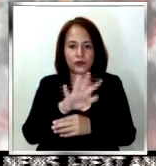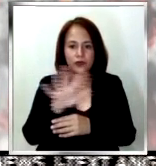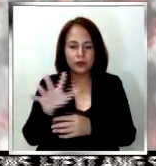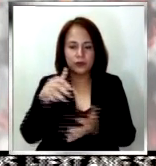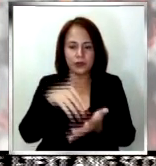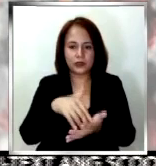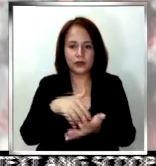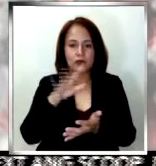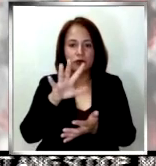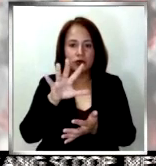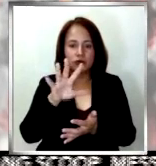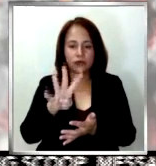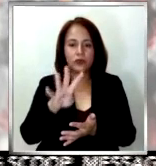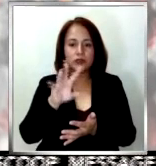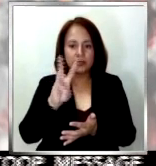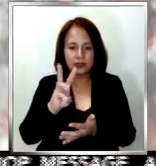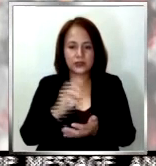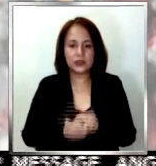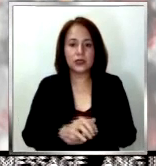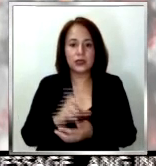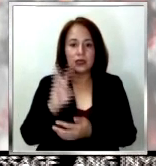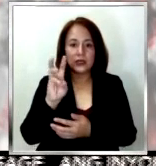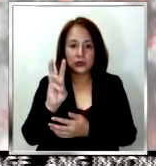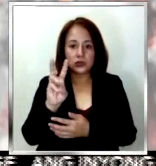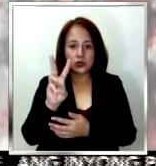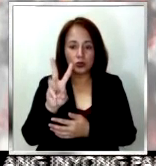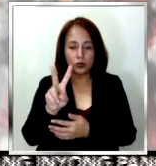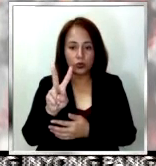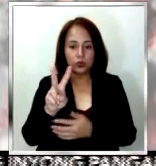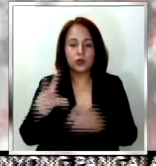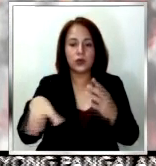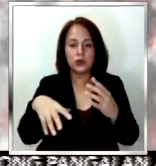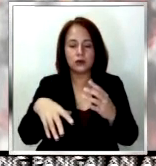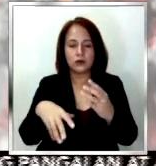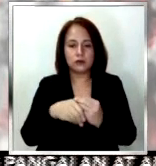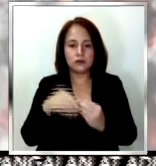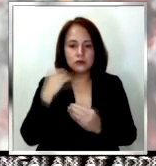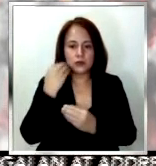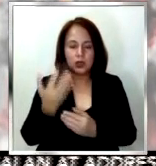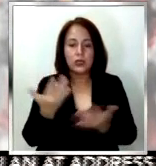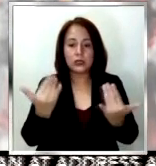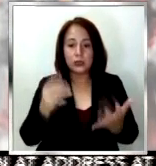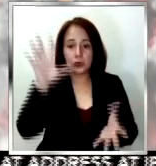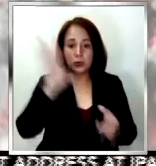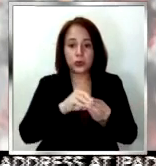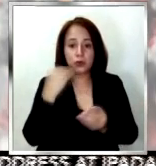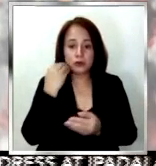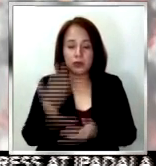255,046. 62 naman ang nadagdag sa mga nasawi, kaya umabot na ang total deaths sa